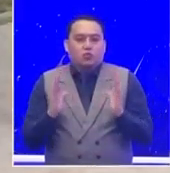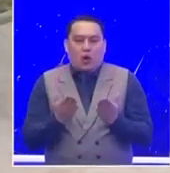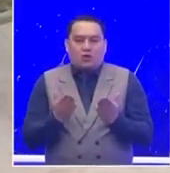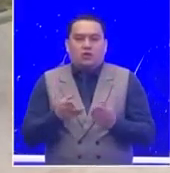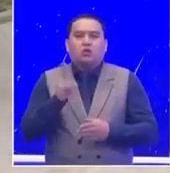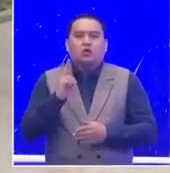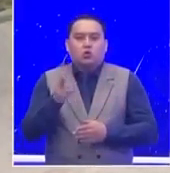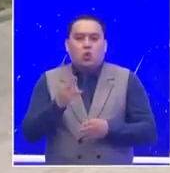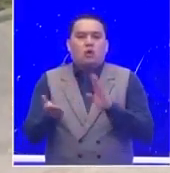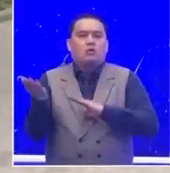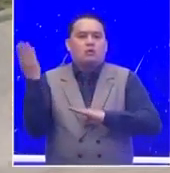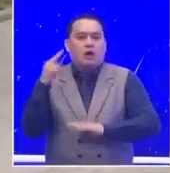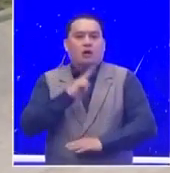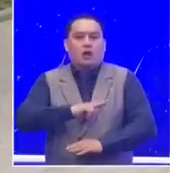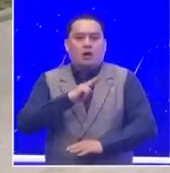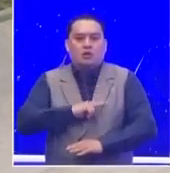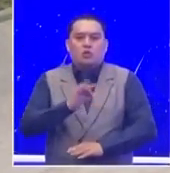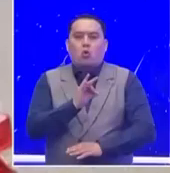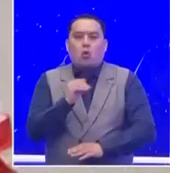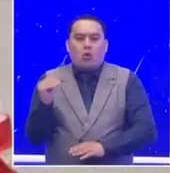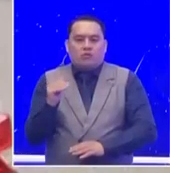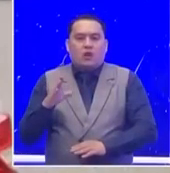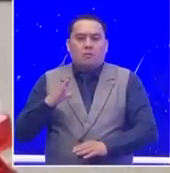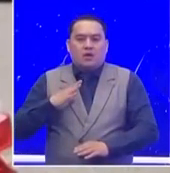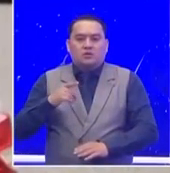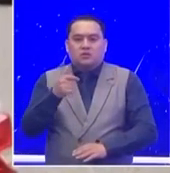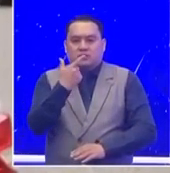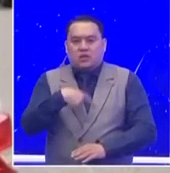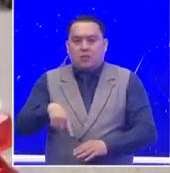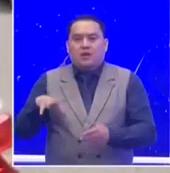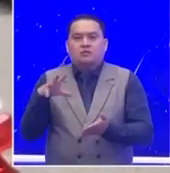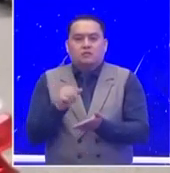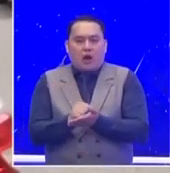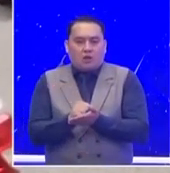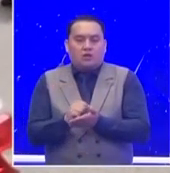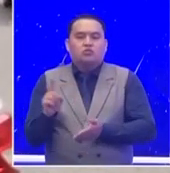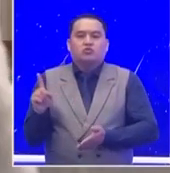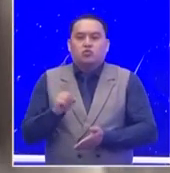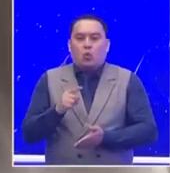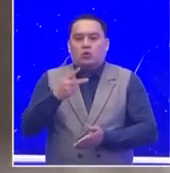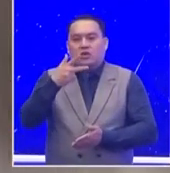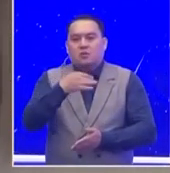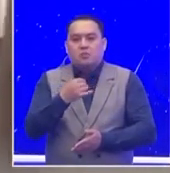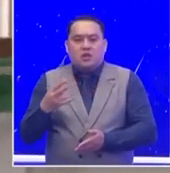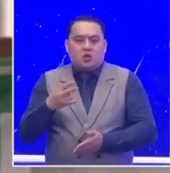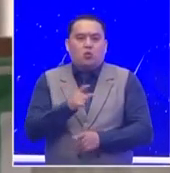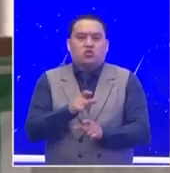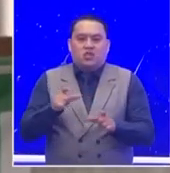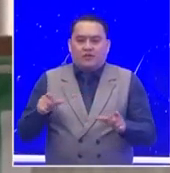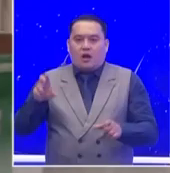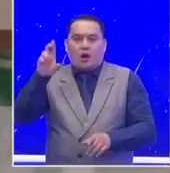но и те, кто ранее работал неофициально или был самозанятым. А это по меньшей мере 3 миллиона граждан